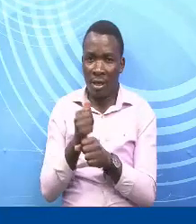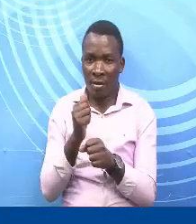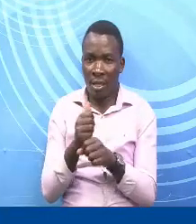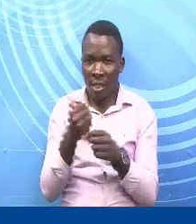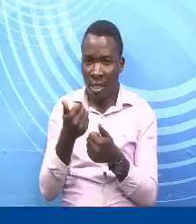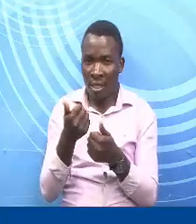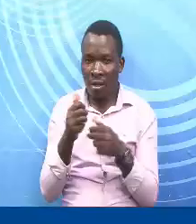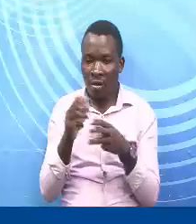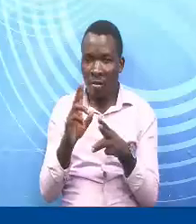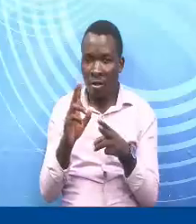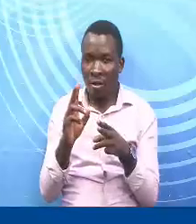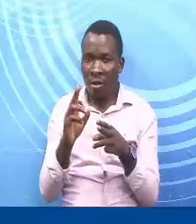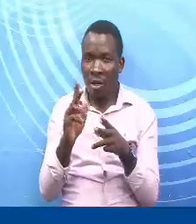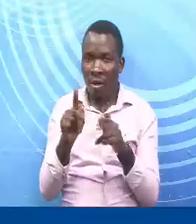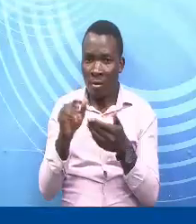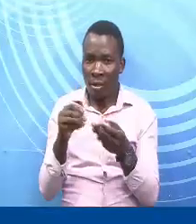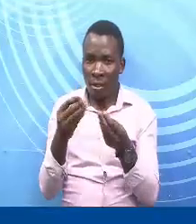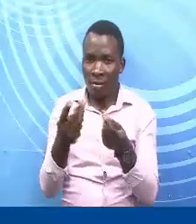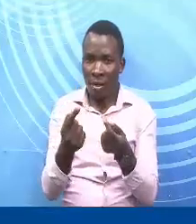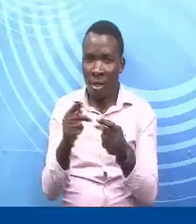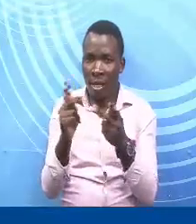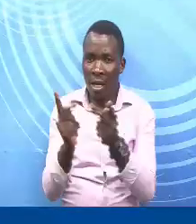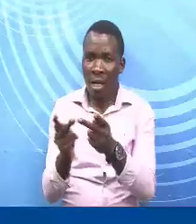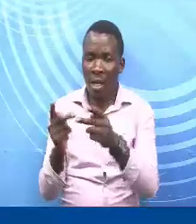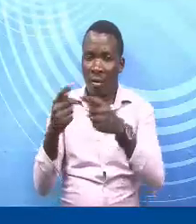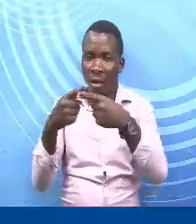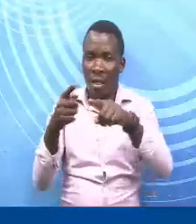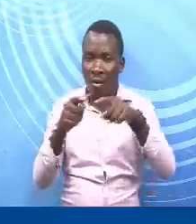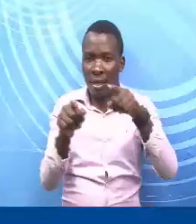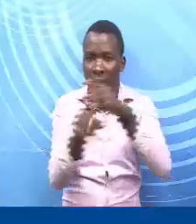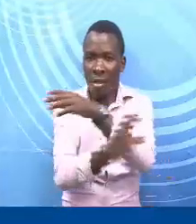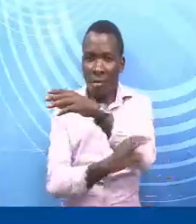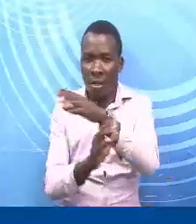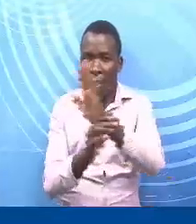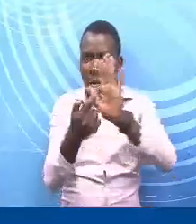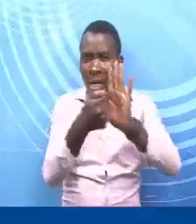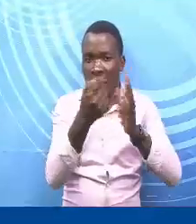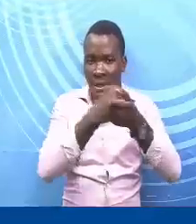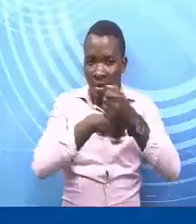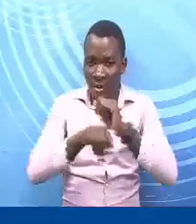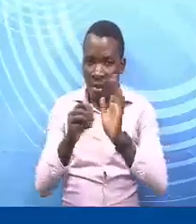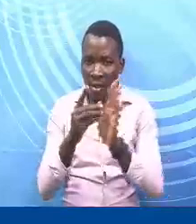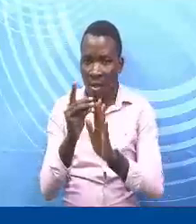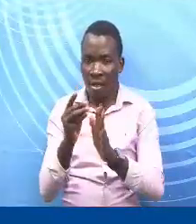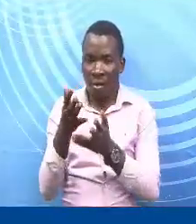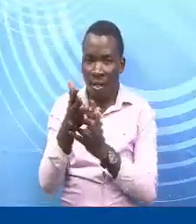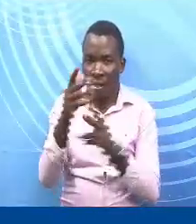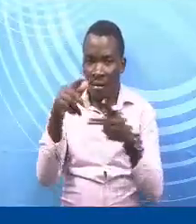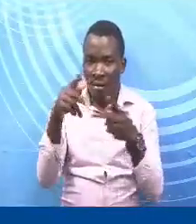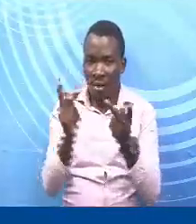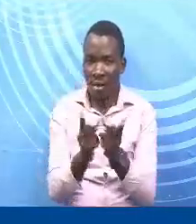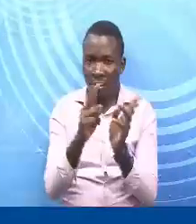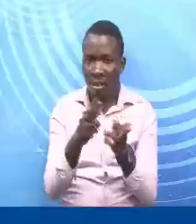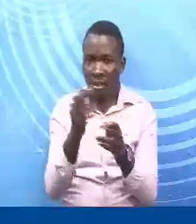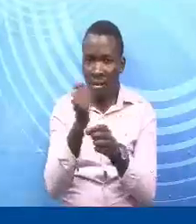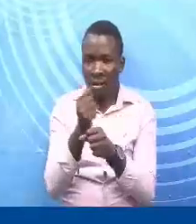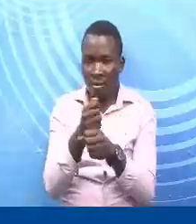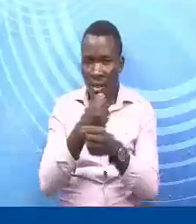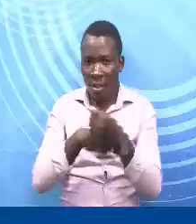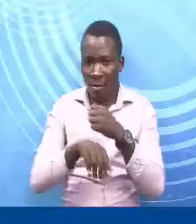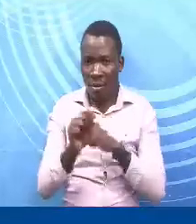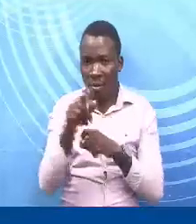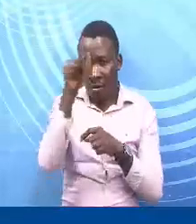zambura. Hirya no hino mu gihugu hakunze kugaragara ibikorwa by'iterambere bicishwa hari hasanzwe hakorerwa imirimo y'abaturage, nyamara hakunze